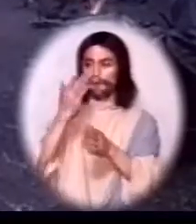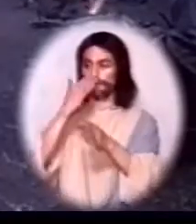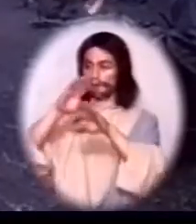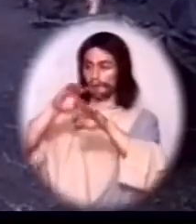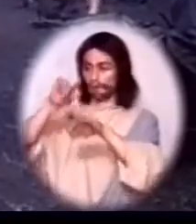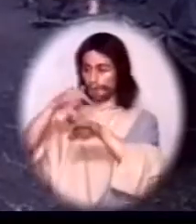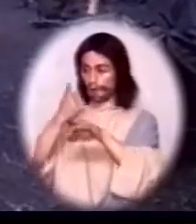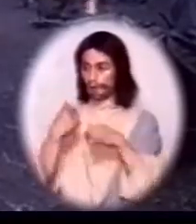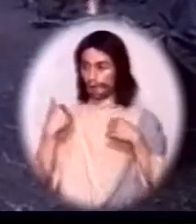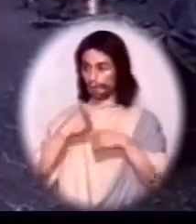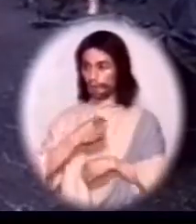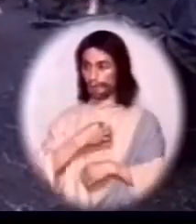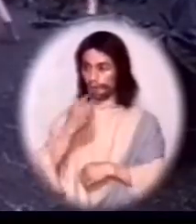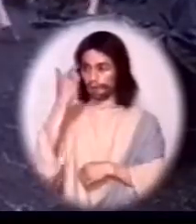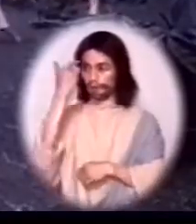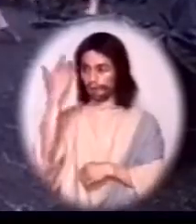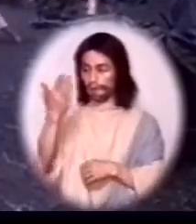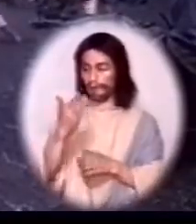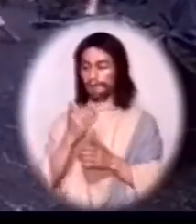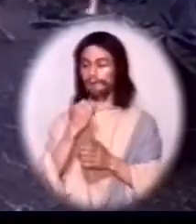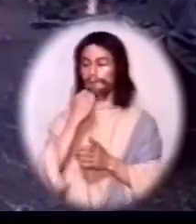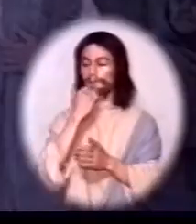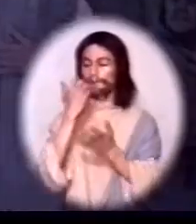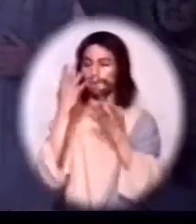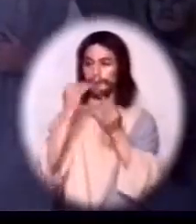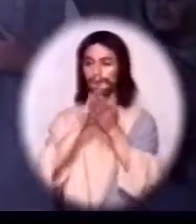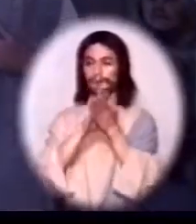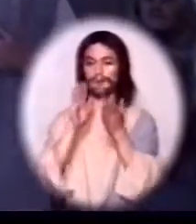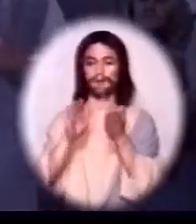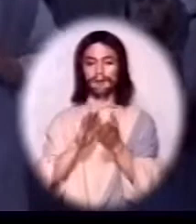이게 왕이 입던 옷이야?